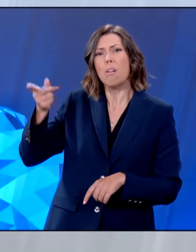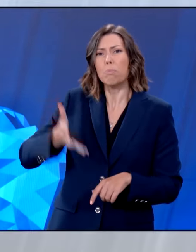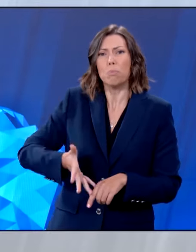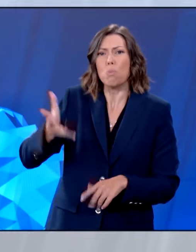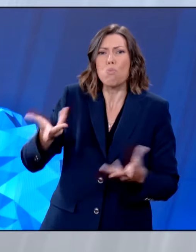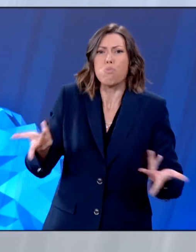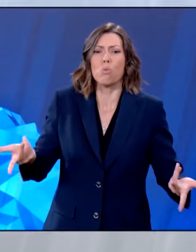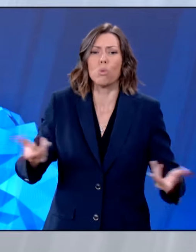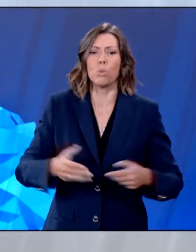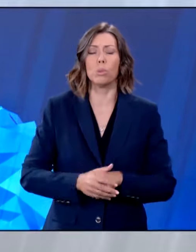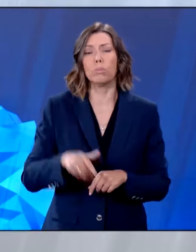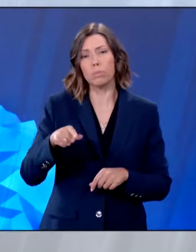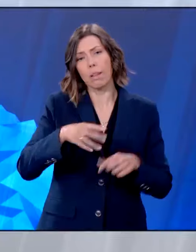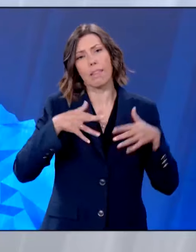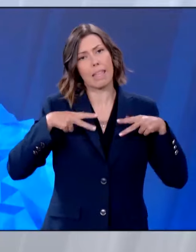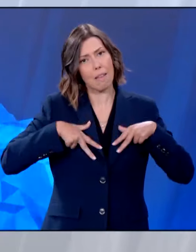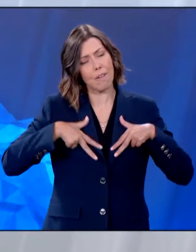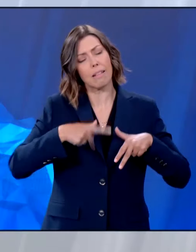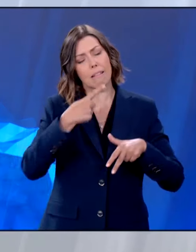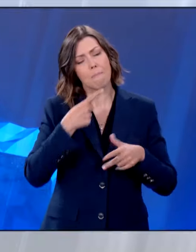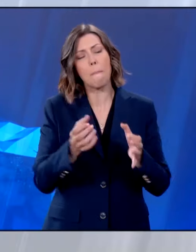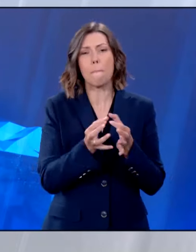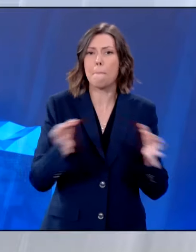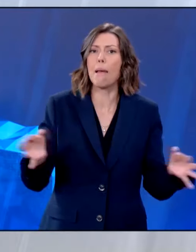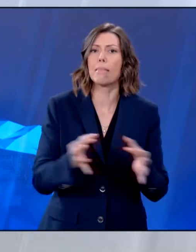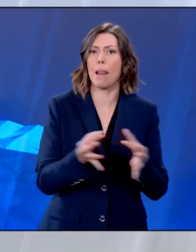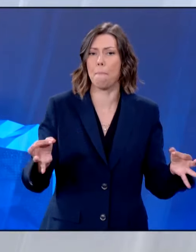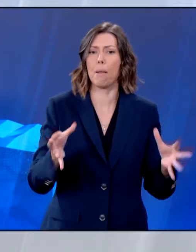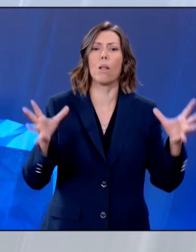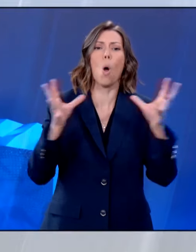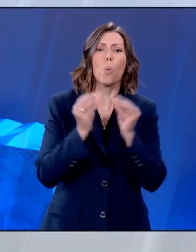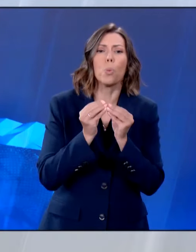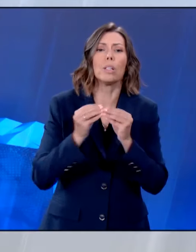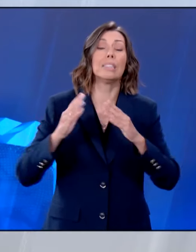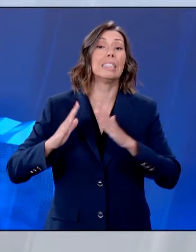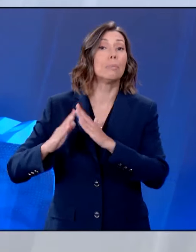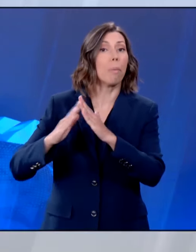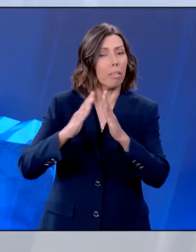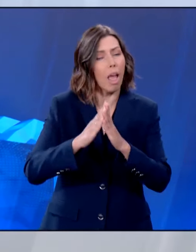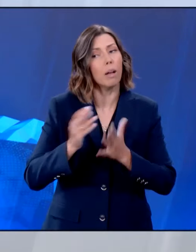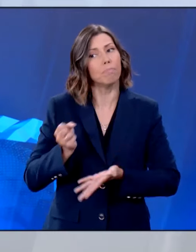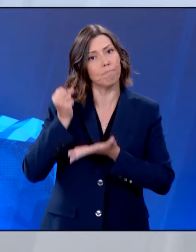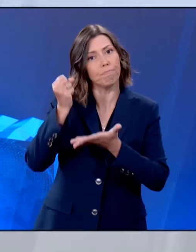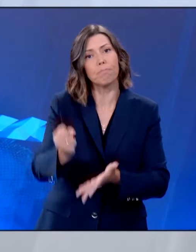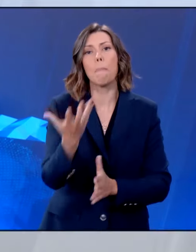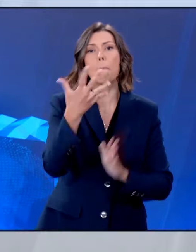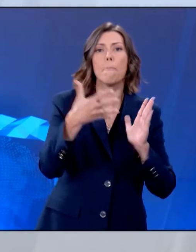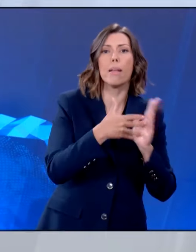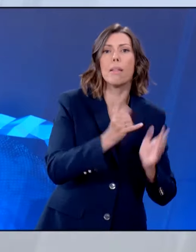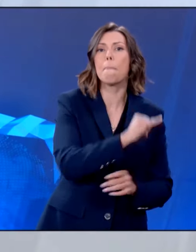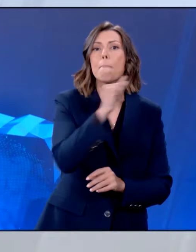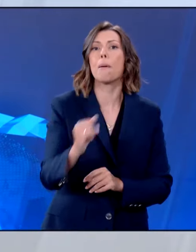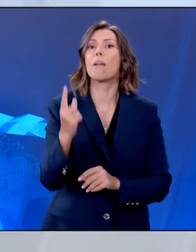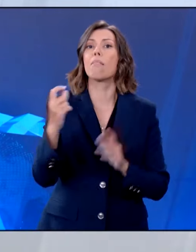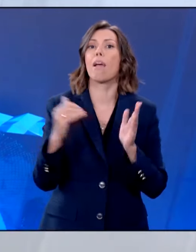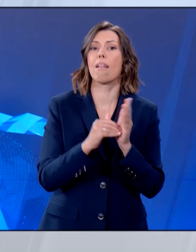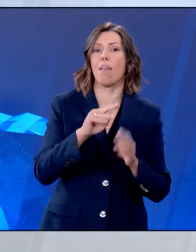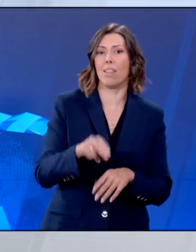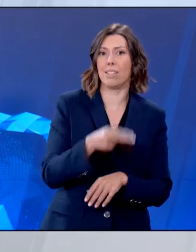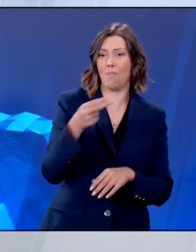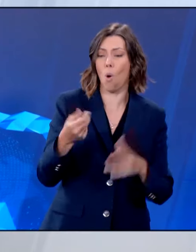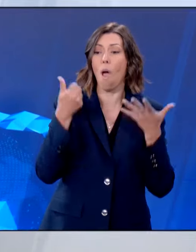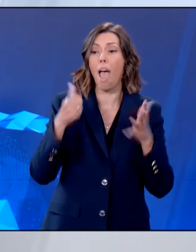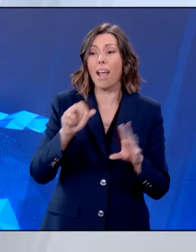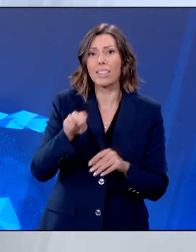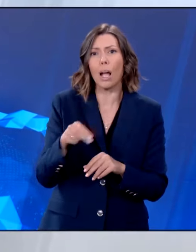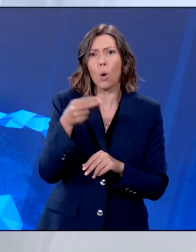άλλων περιλαμβάνουν για φυσικά πρόσωπα πρώτη αρρωγή έναντι στεγαστική συνδρομή ύψους από 5.000 έως 10.000 ευρώ, 600 ευρώ για πρώτες ανάγκες και